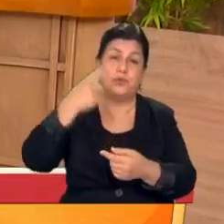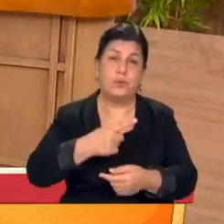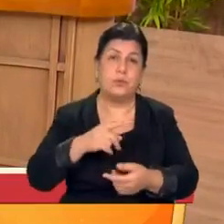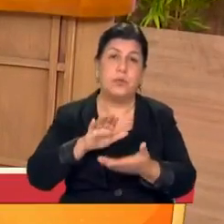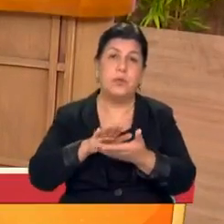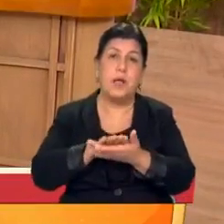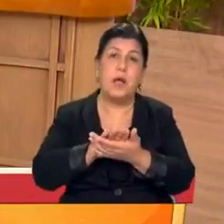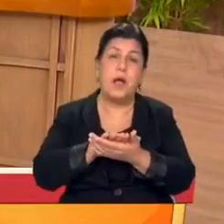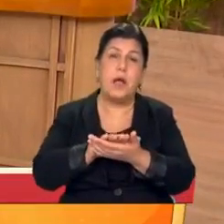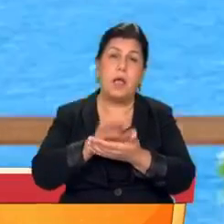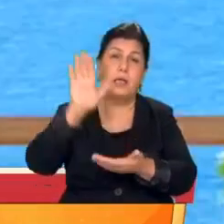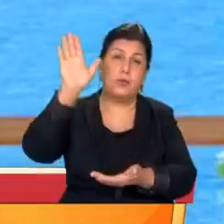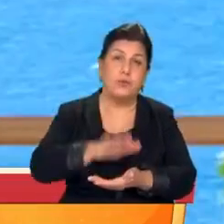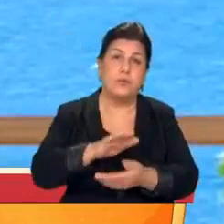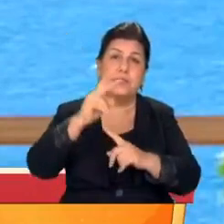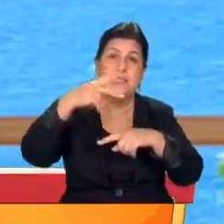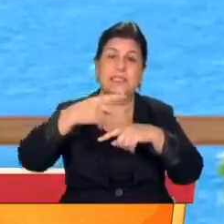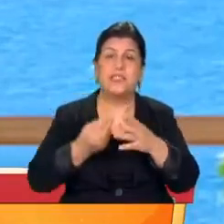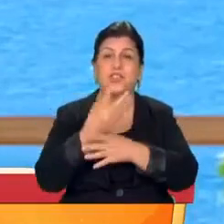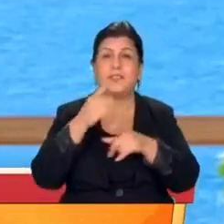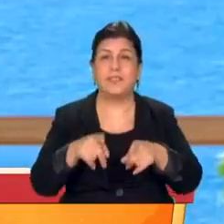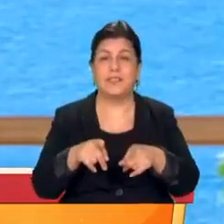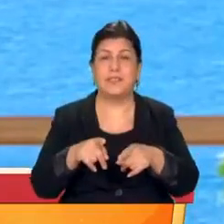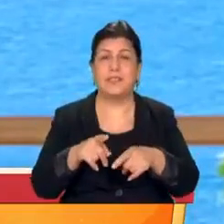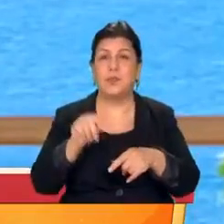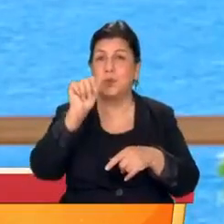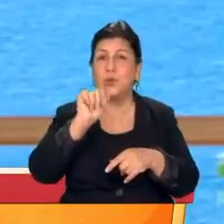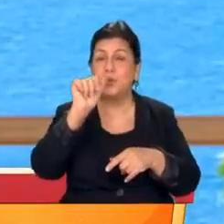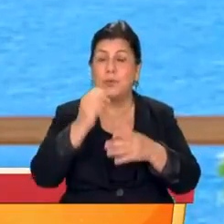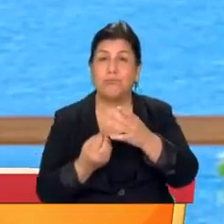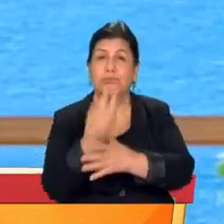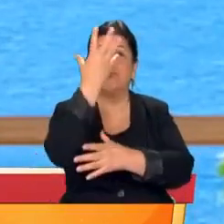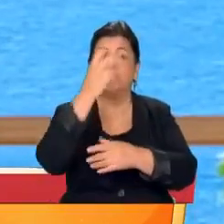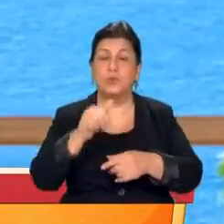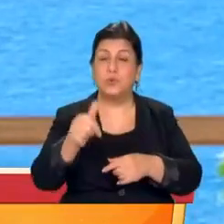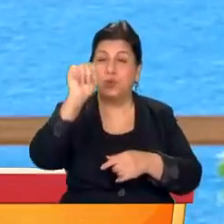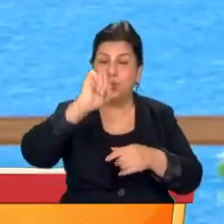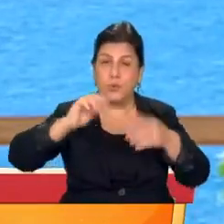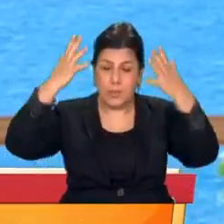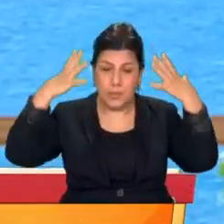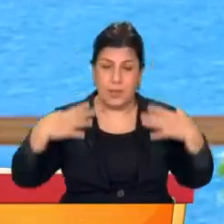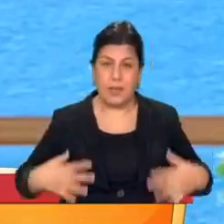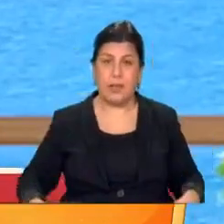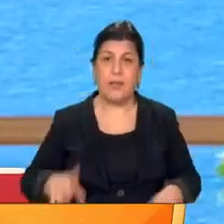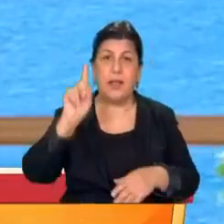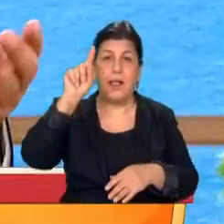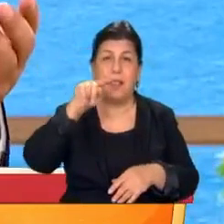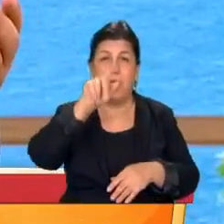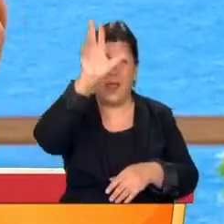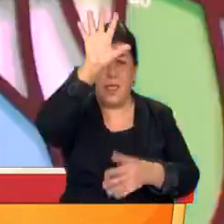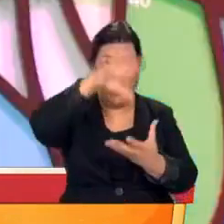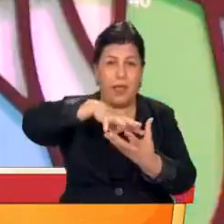ayağını Yere vurdu su çıktı o su içtim ve bu yıkandı Allah Ondaki bütün